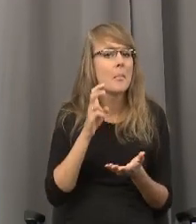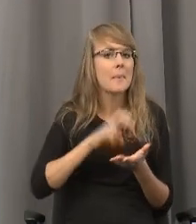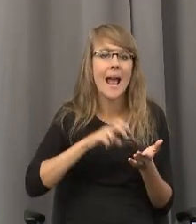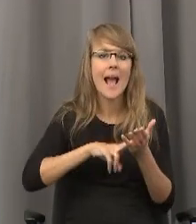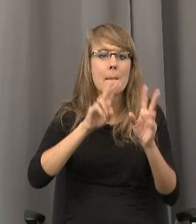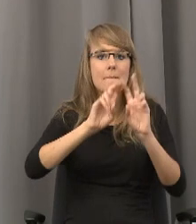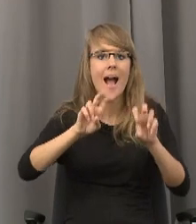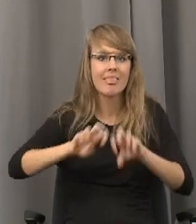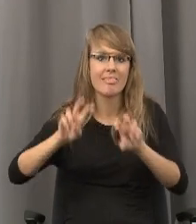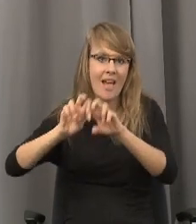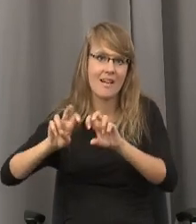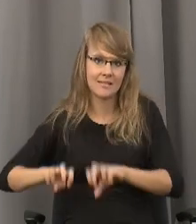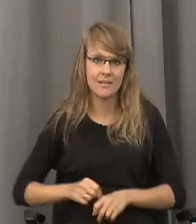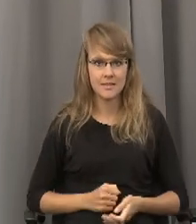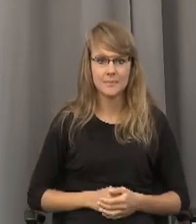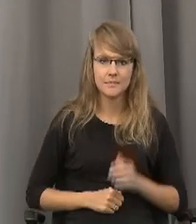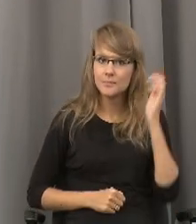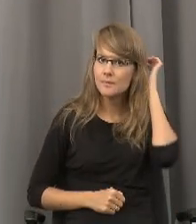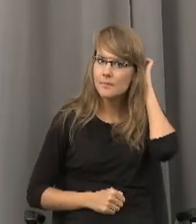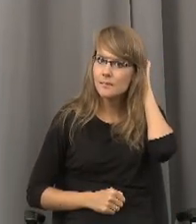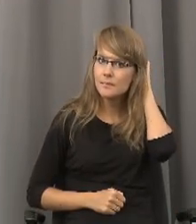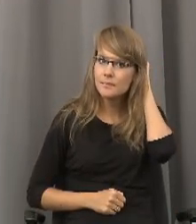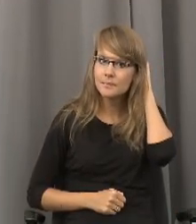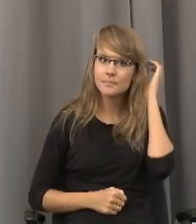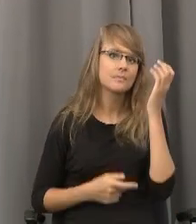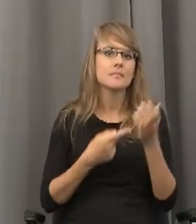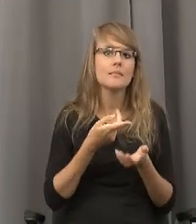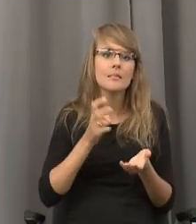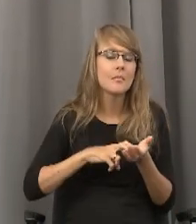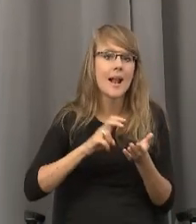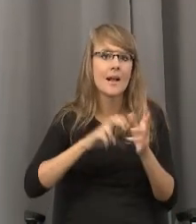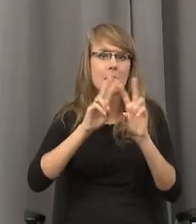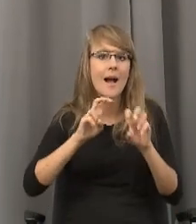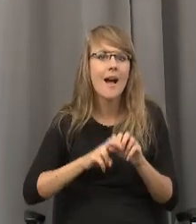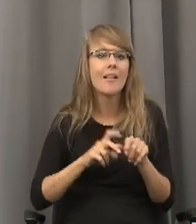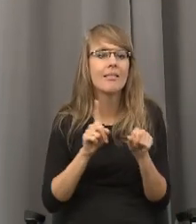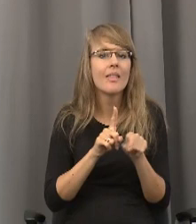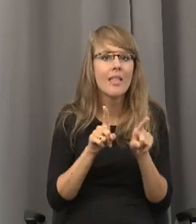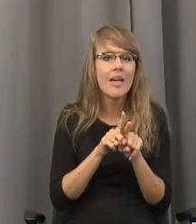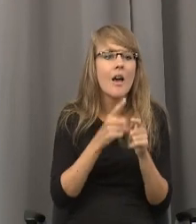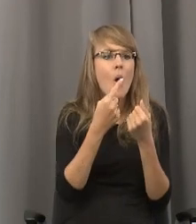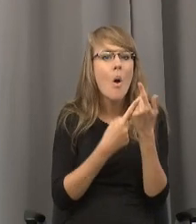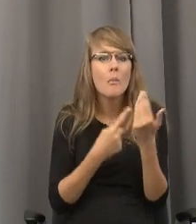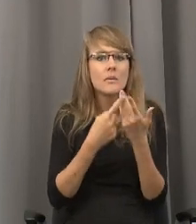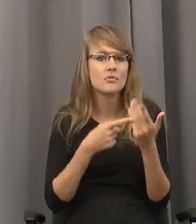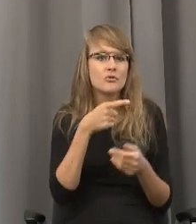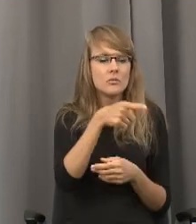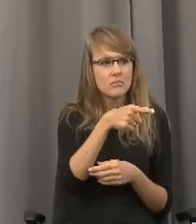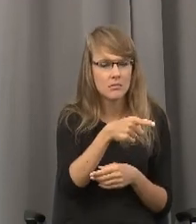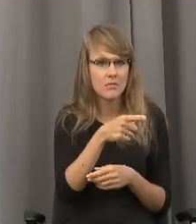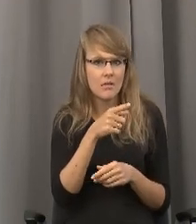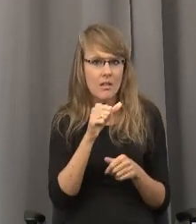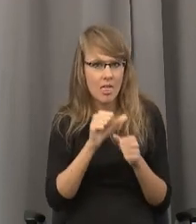badań epidemiologicznych, o których już była tutaj mowa, z wyliczeniem jakiego typu zespoły otępienne, o jakim nasileniu, co jest